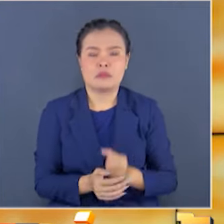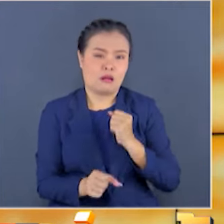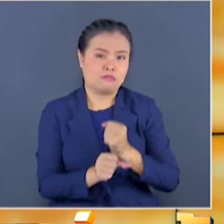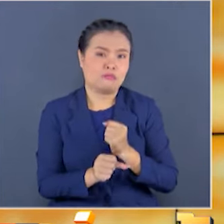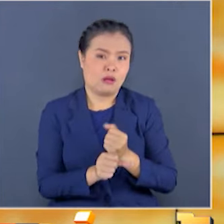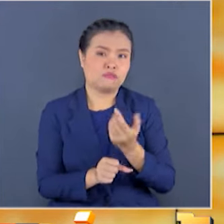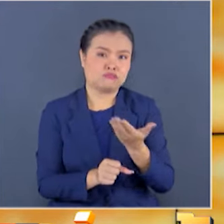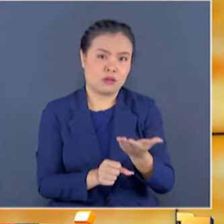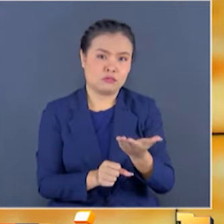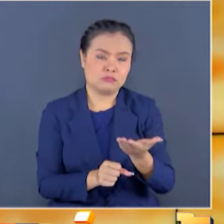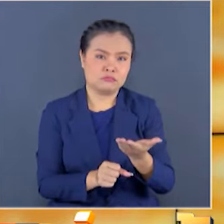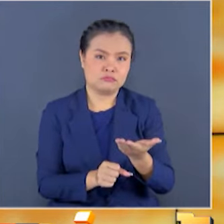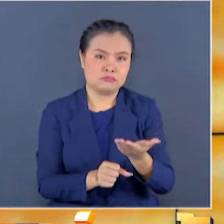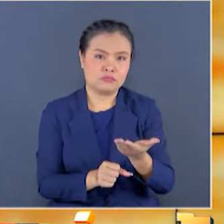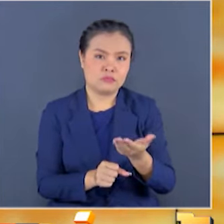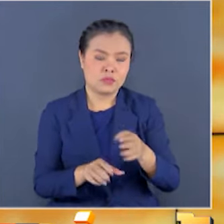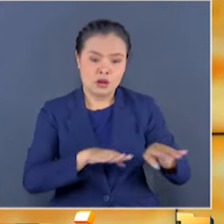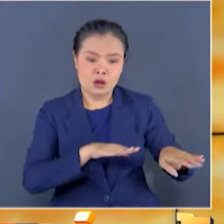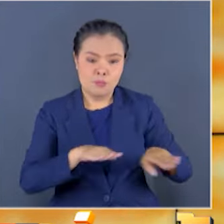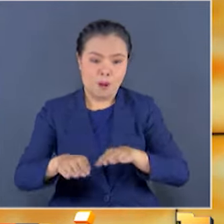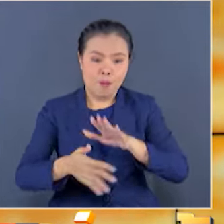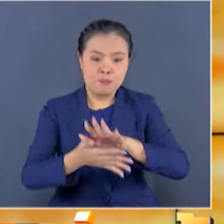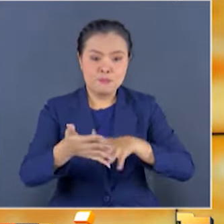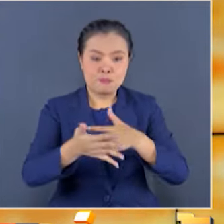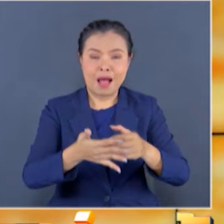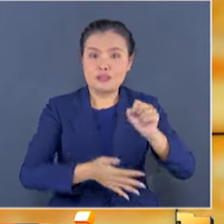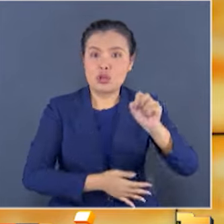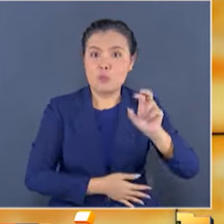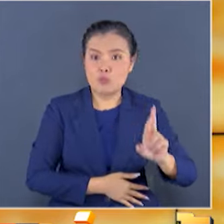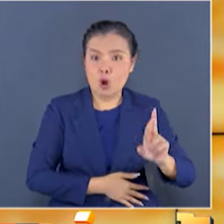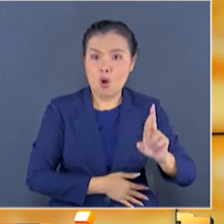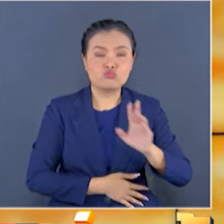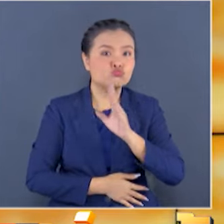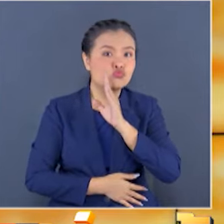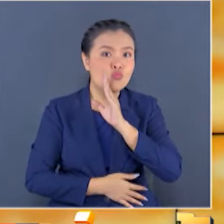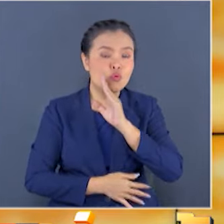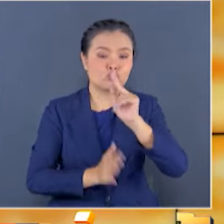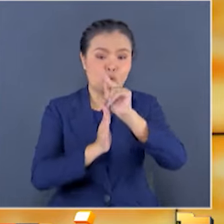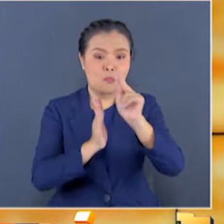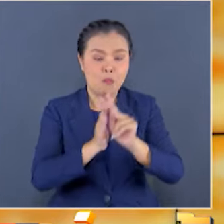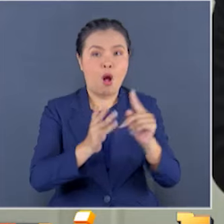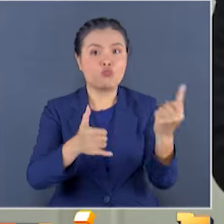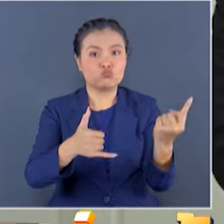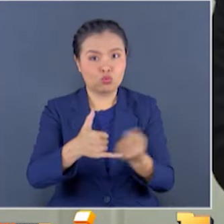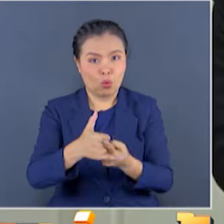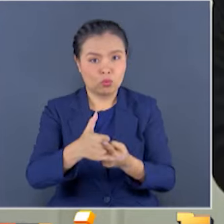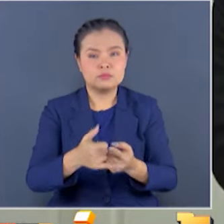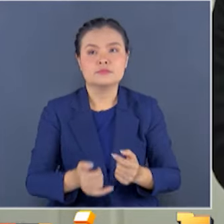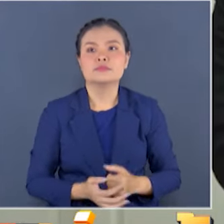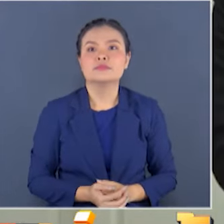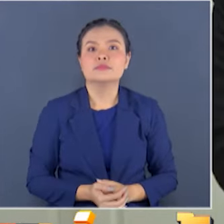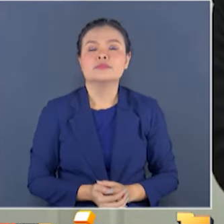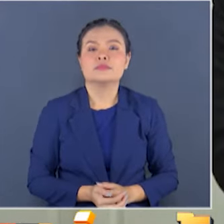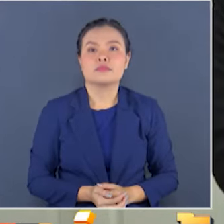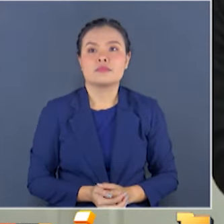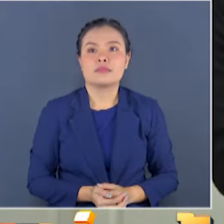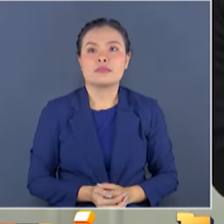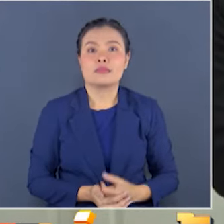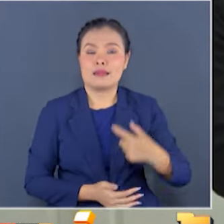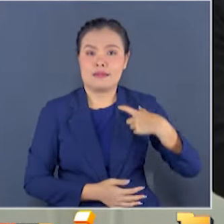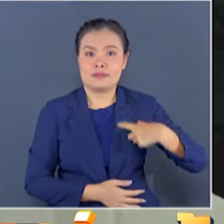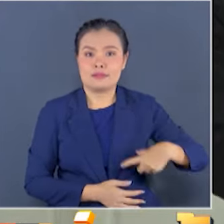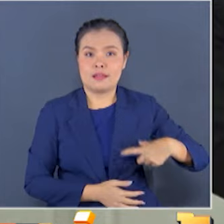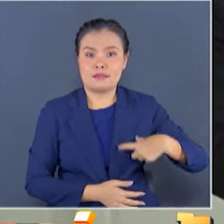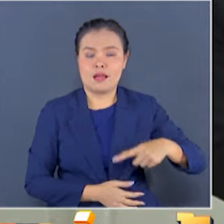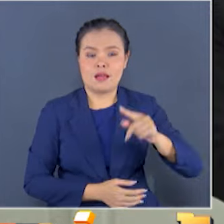ำแบบเนี้ยมันเป็นการเตรียมแผนสำรองถ้าหากถูกดำเนินคดีหรือไม่ค่ะทนายตั้มทนาย